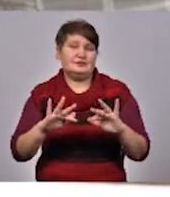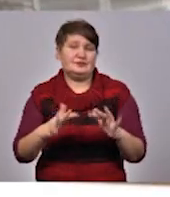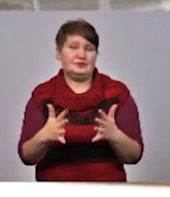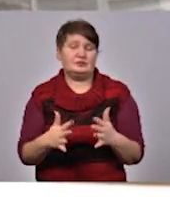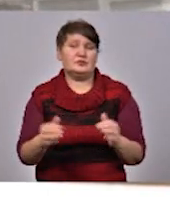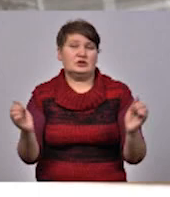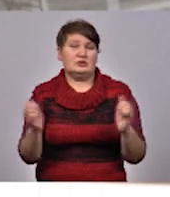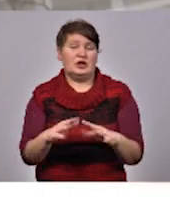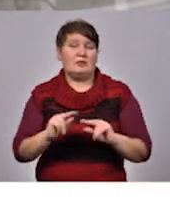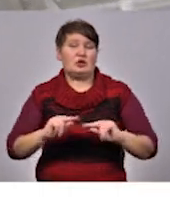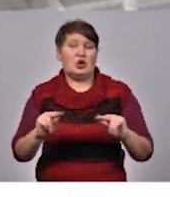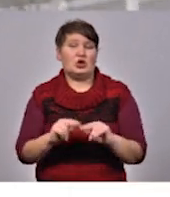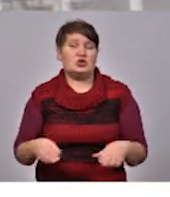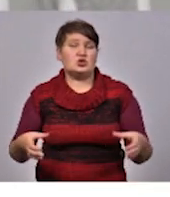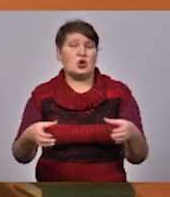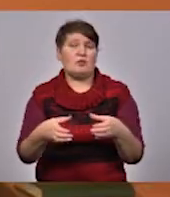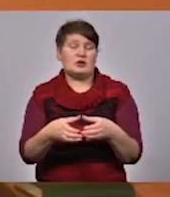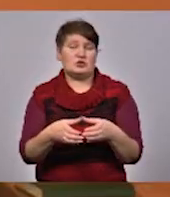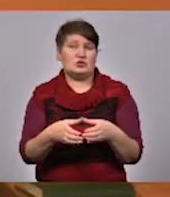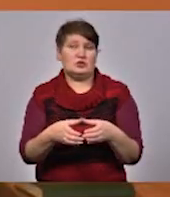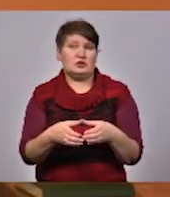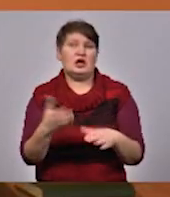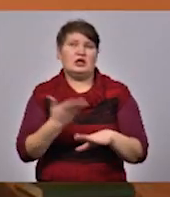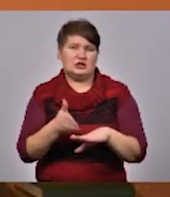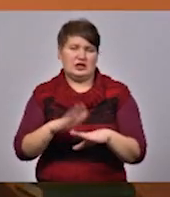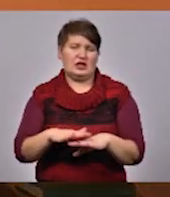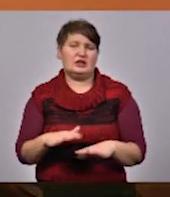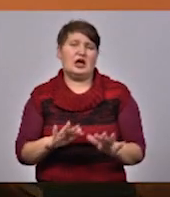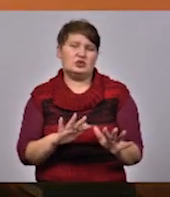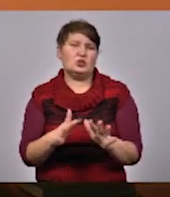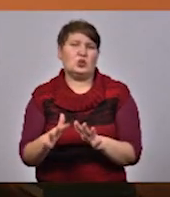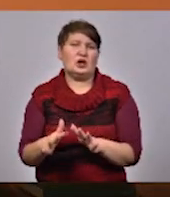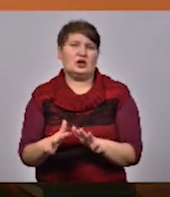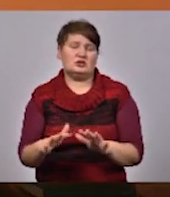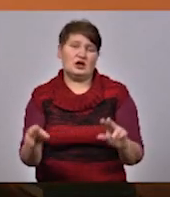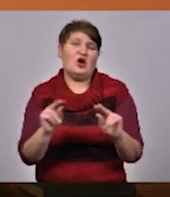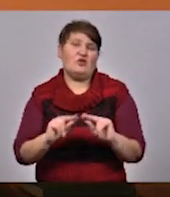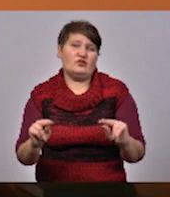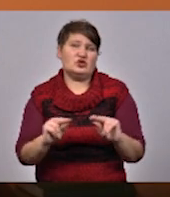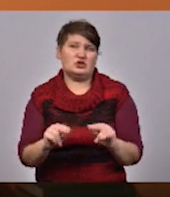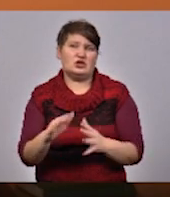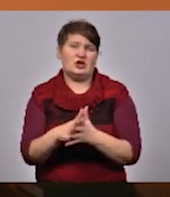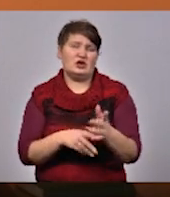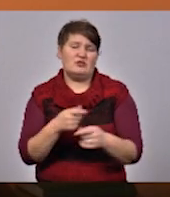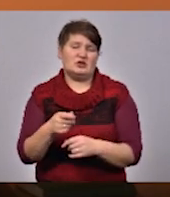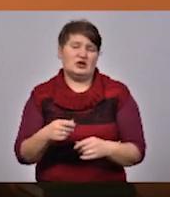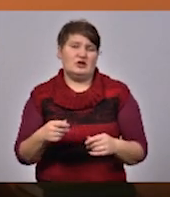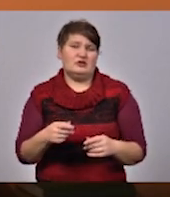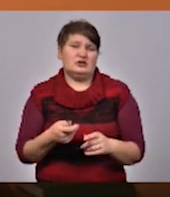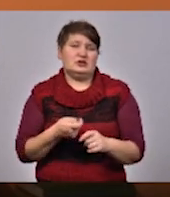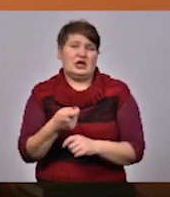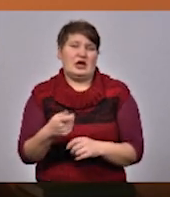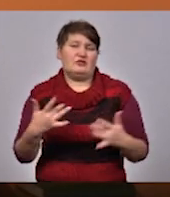зібрали педагогічну комісію. Складна ситуація, як вирішилося. Вчитель написав заяву на звільнення, звільнився вчорашнім